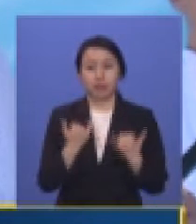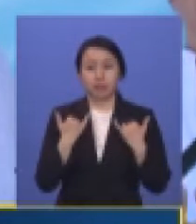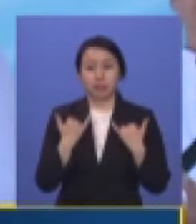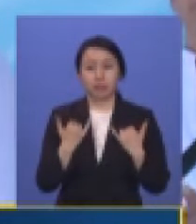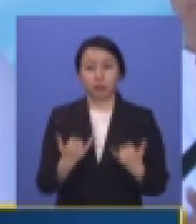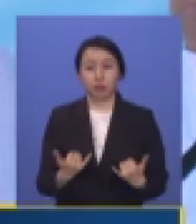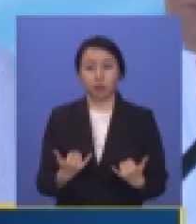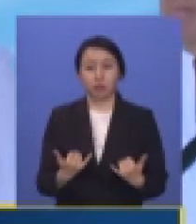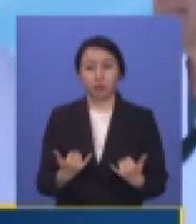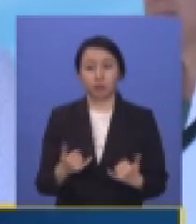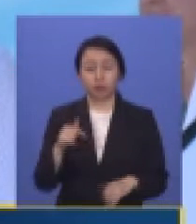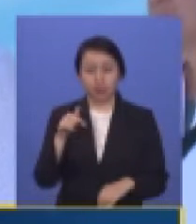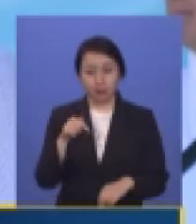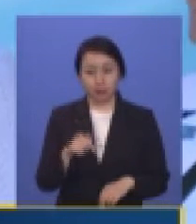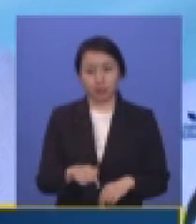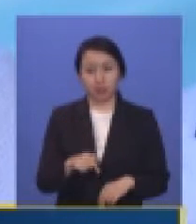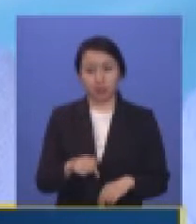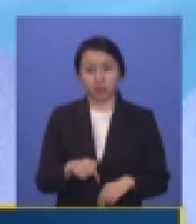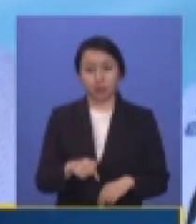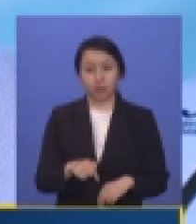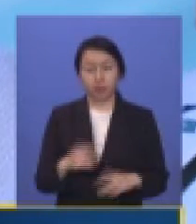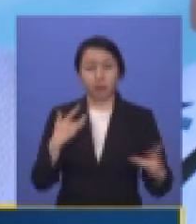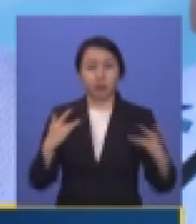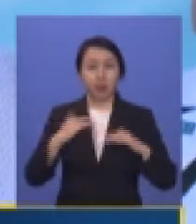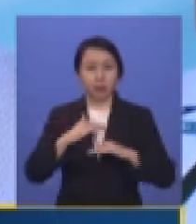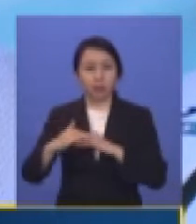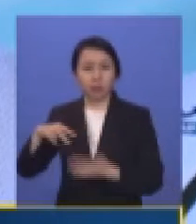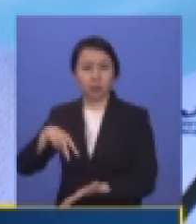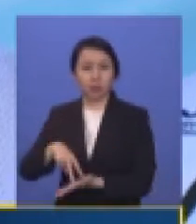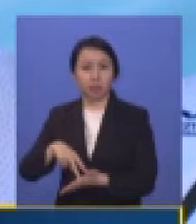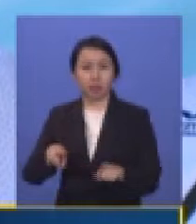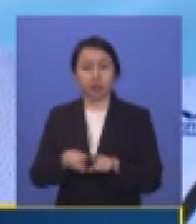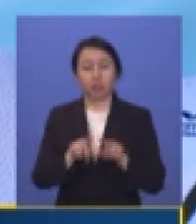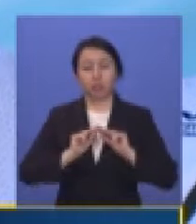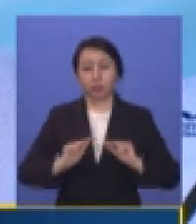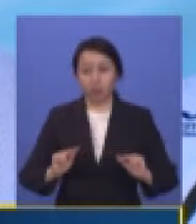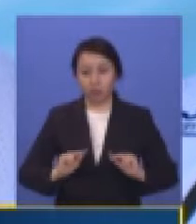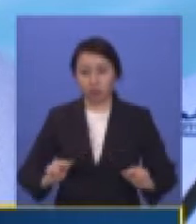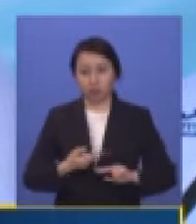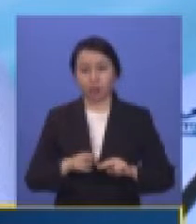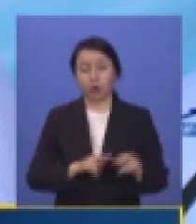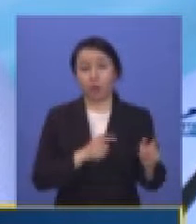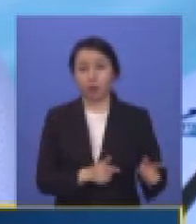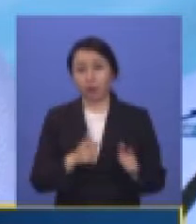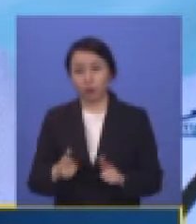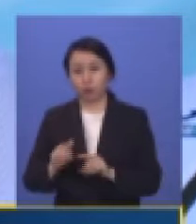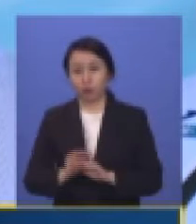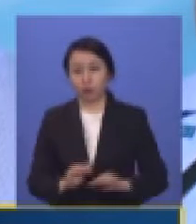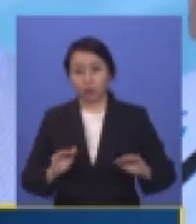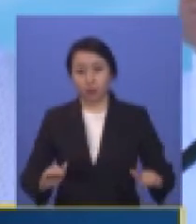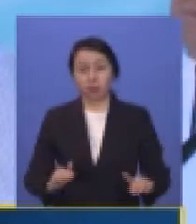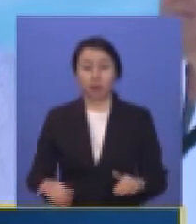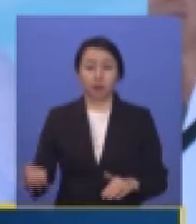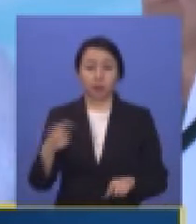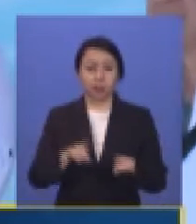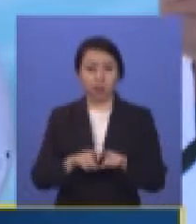Сегодня здесь стоят на этой сцене также и тренера, которые подготовили ребят. Давайте